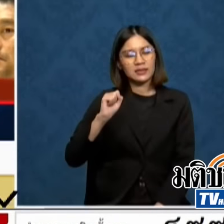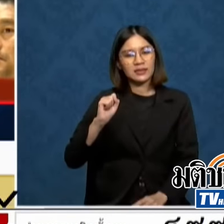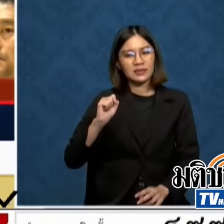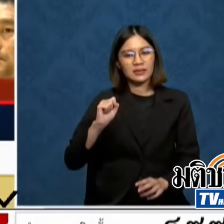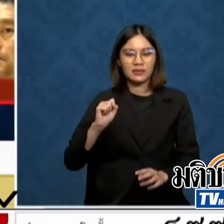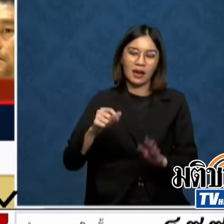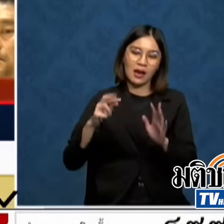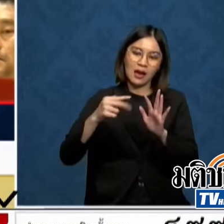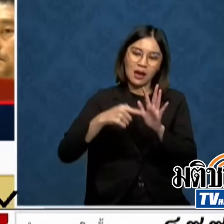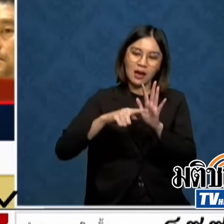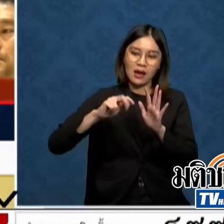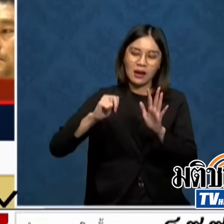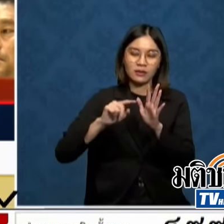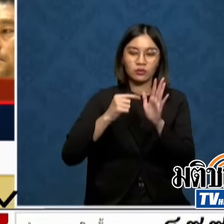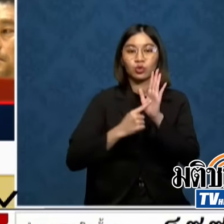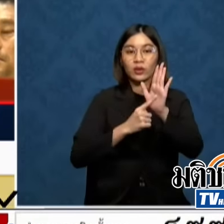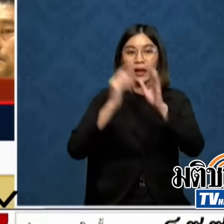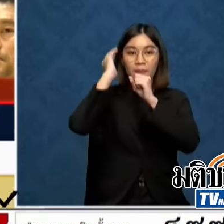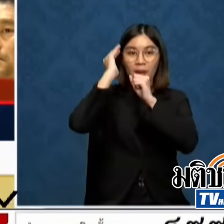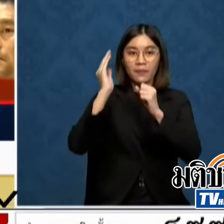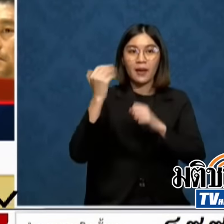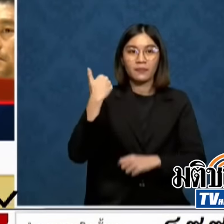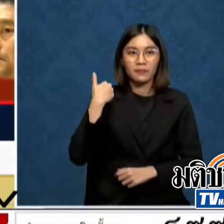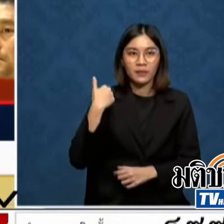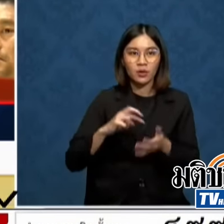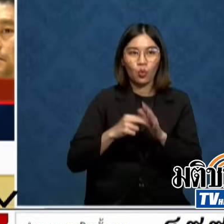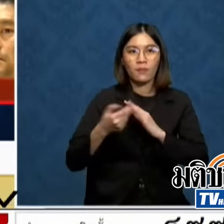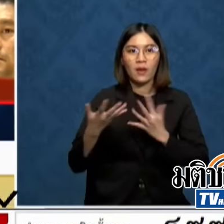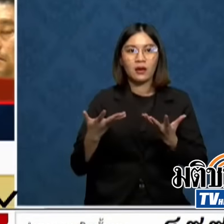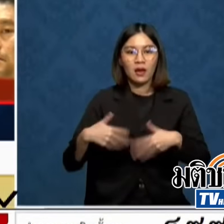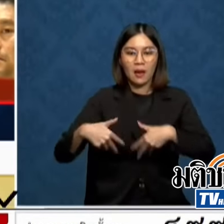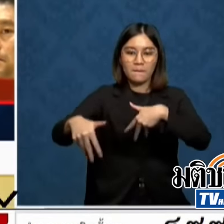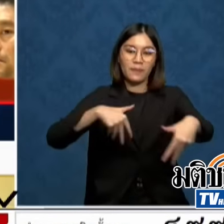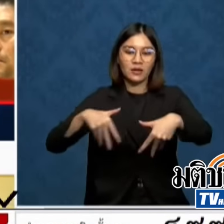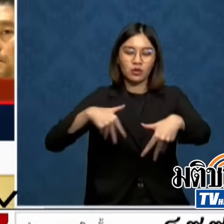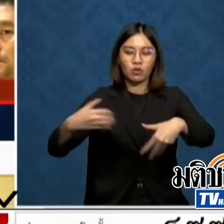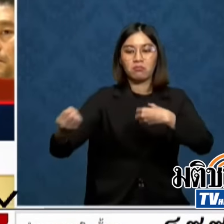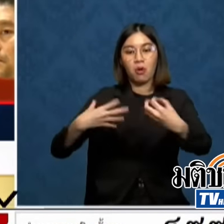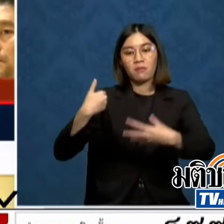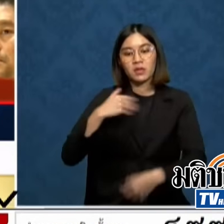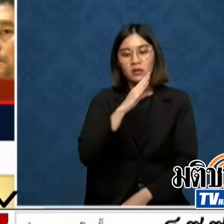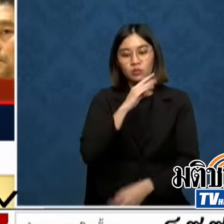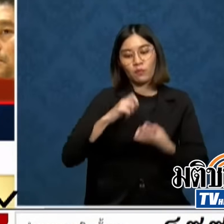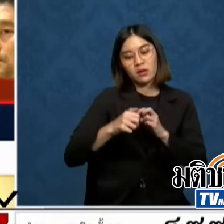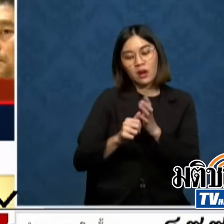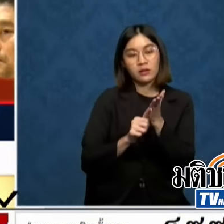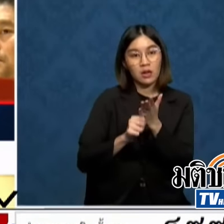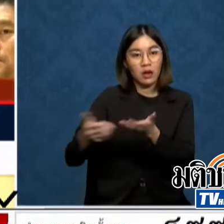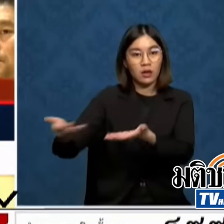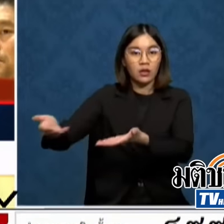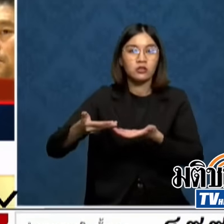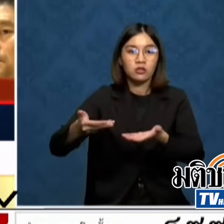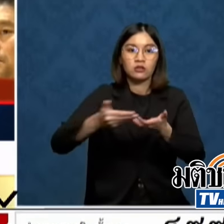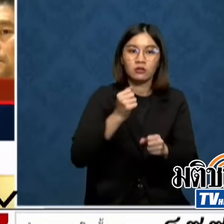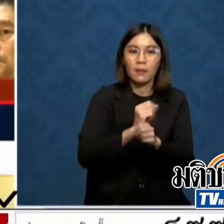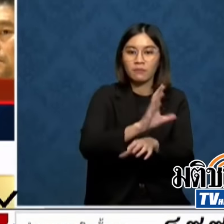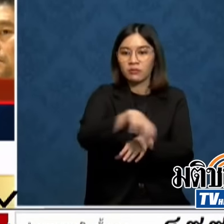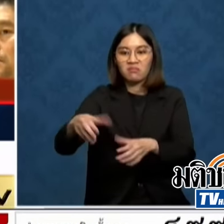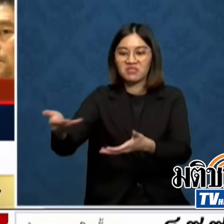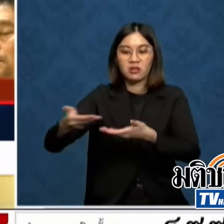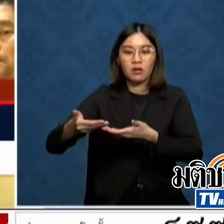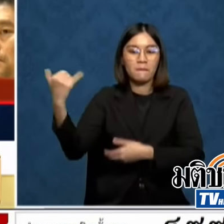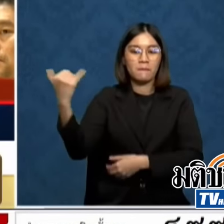ก็ได้ยกตัวอย่างมาแล้วว่าเราถูกปรามาสจากพี่น้องประชาชนเวลาจะแก้ไขปัญหาและเชิญหน่วยงานใดก็